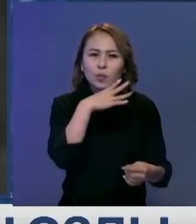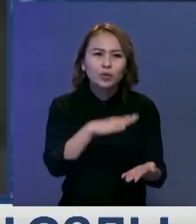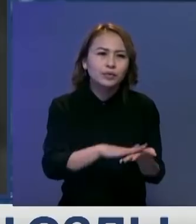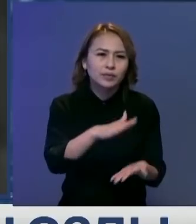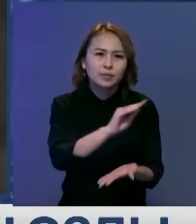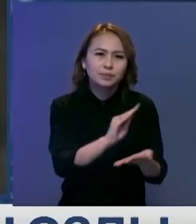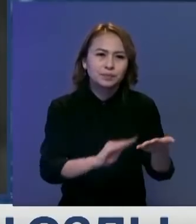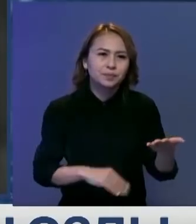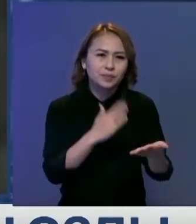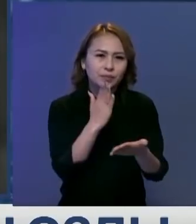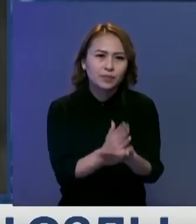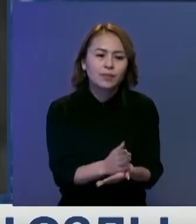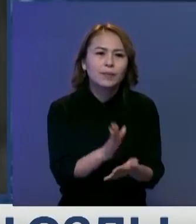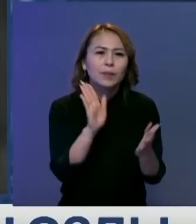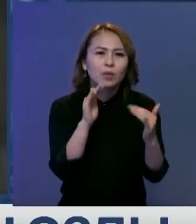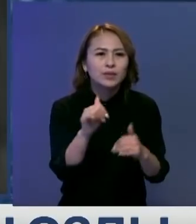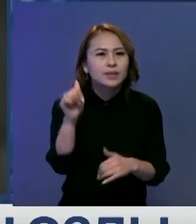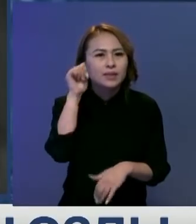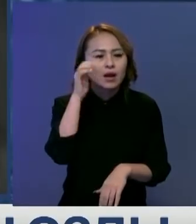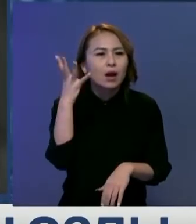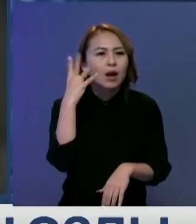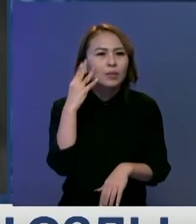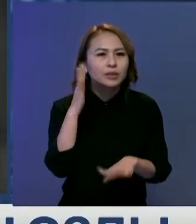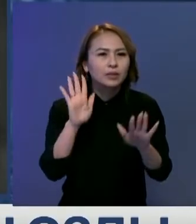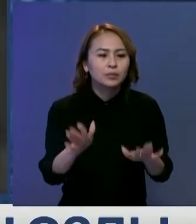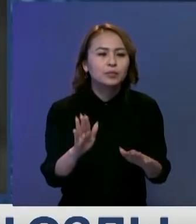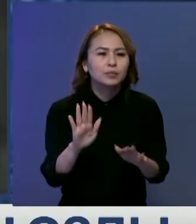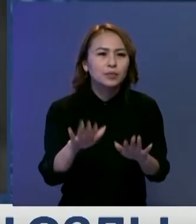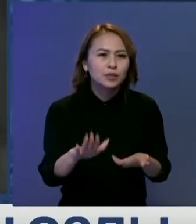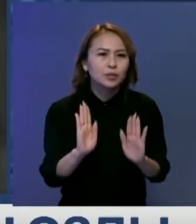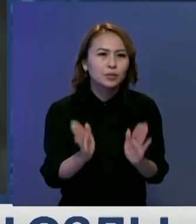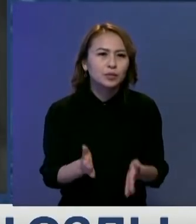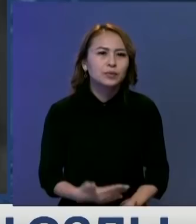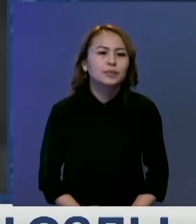жарқ көрген. Марқыммен қоштасы өресімі ертен алматыда өтет.